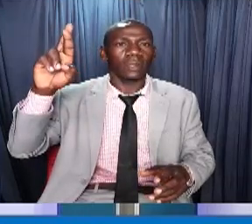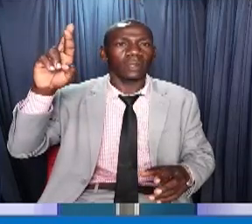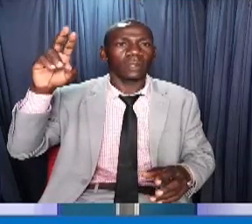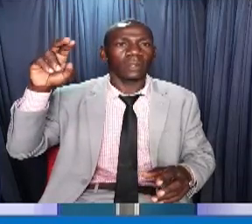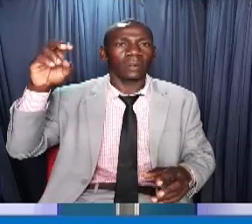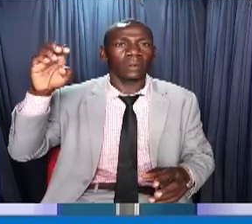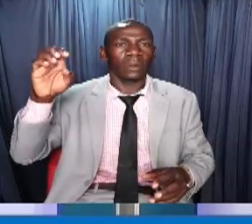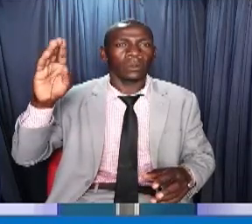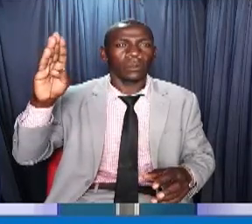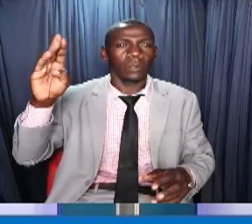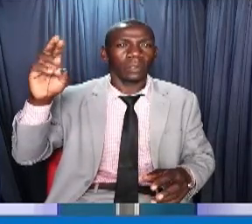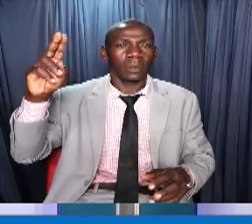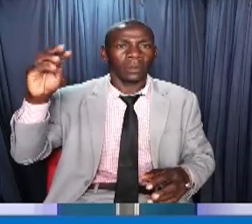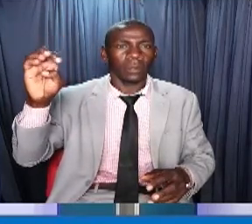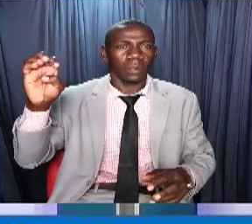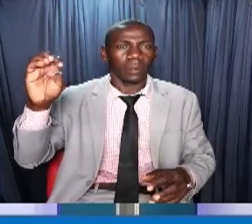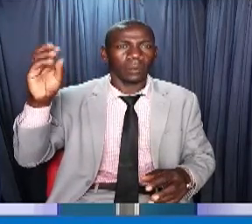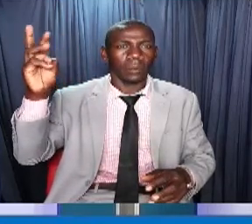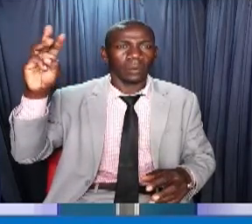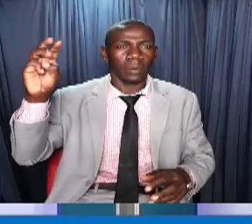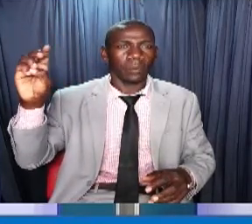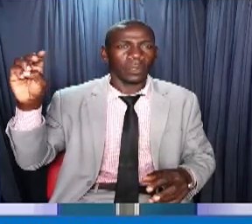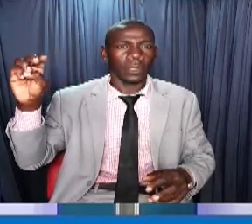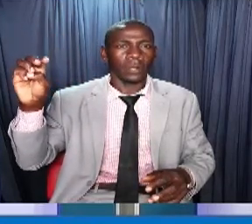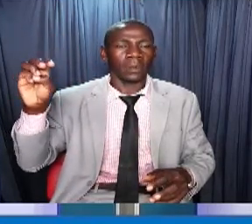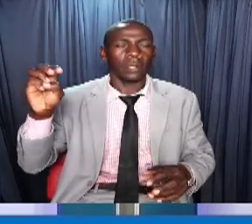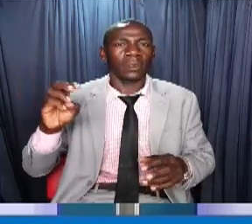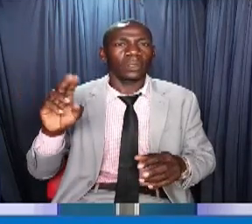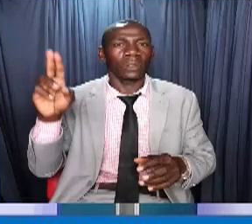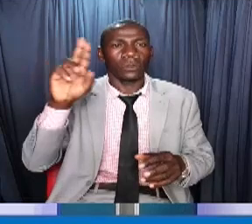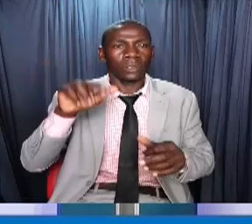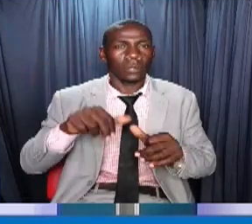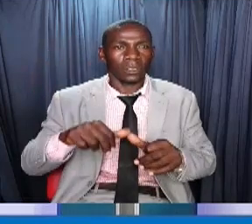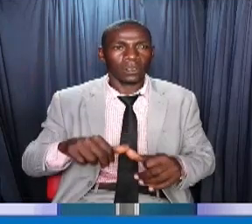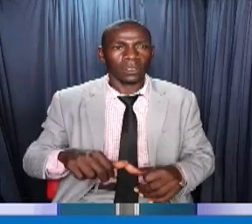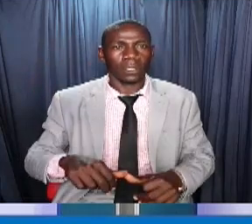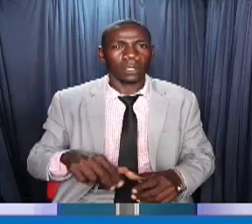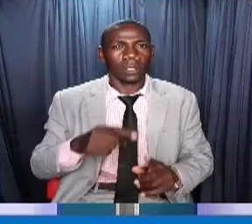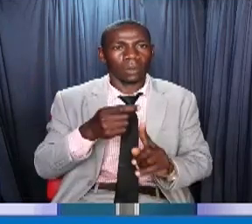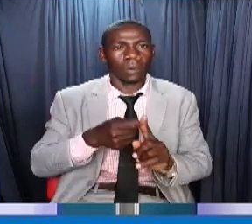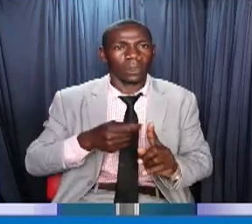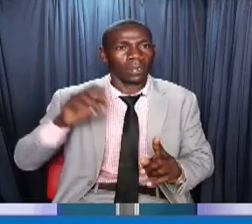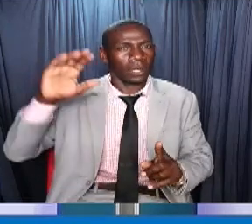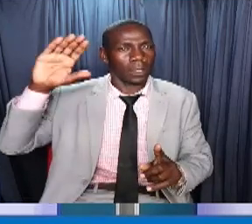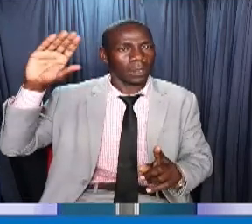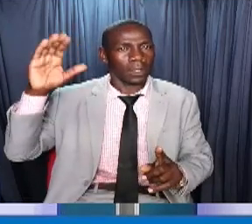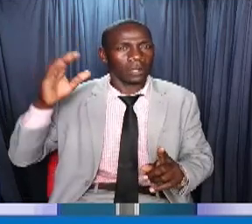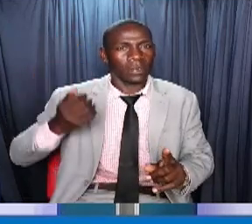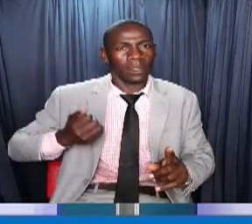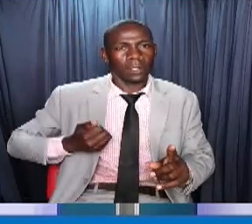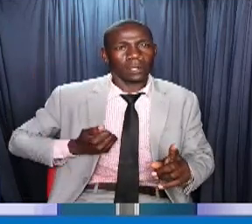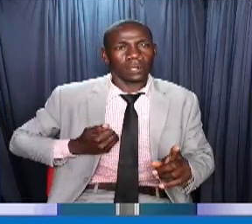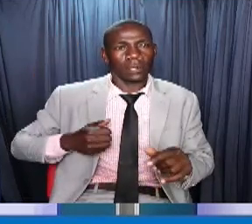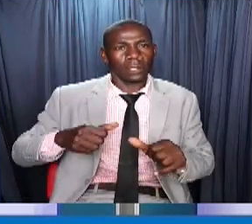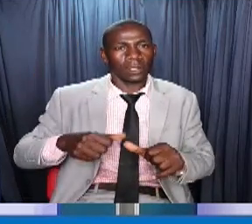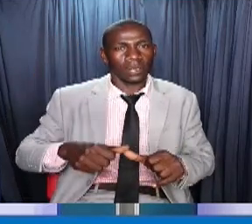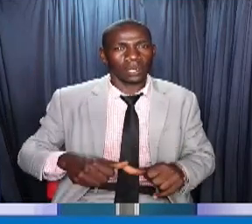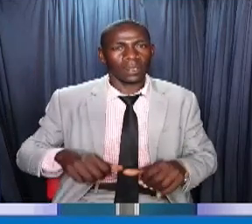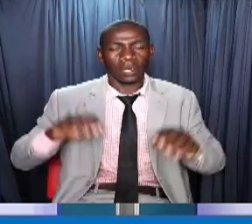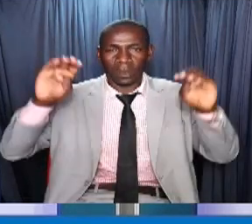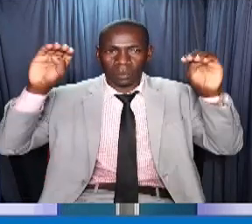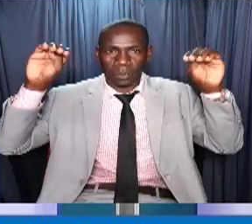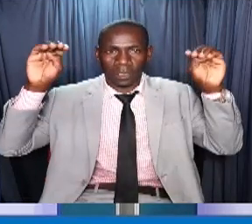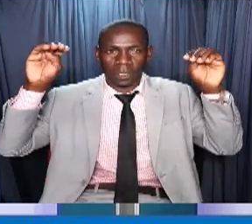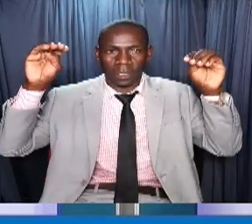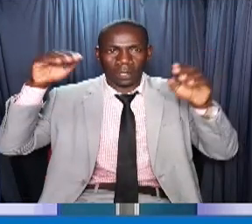Kombo na mama yake ni Lois Mwaka Msomali wa Mwangulu katika gatuzi la Kwale. Dada anaishi Njoro Mariakani